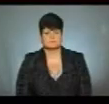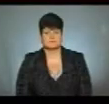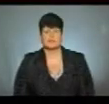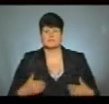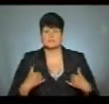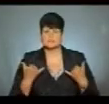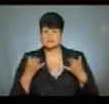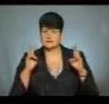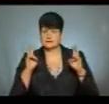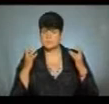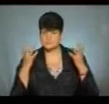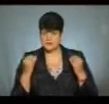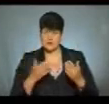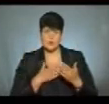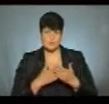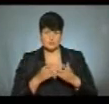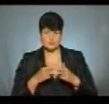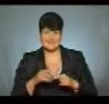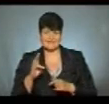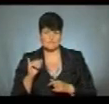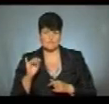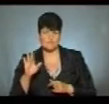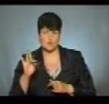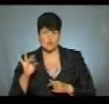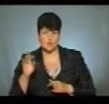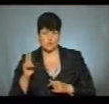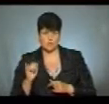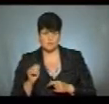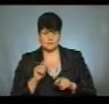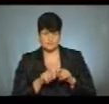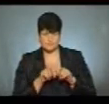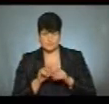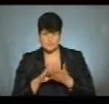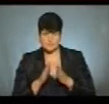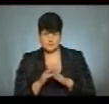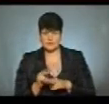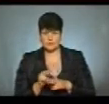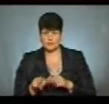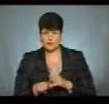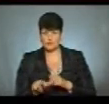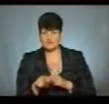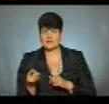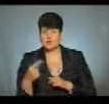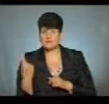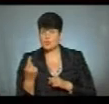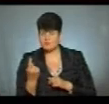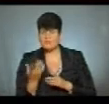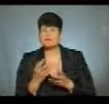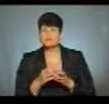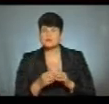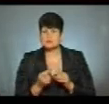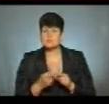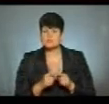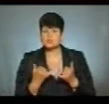Вітаю вас в ефірі «Тема дня». Громадська організація «Нівроку» промоніторила стан відремонтованих доріг у Тернопільській області. Які результати? Про це сьогодні